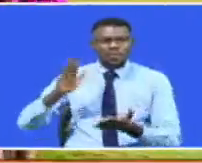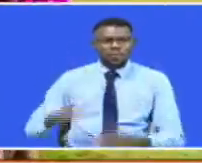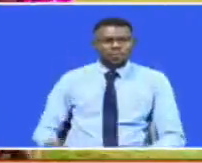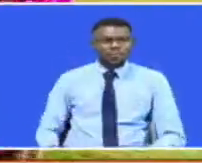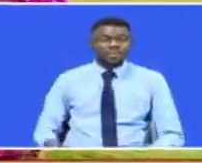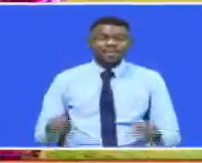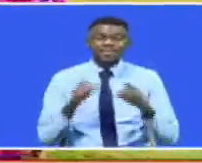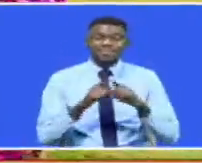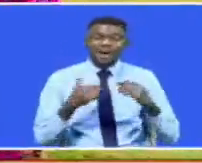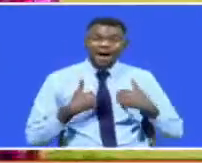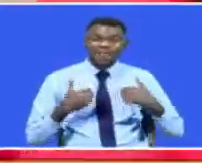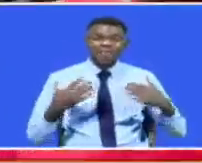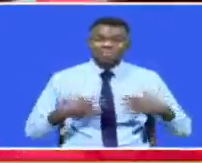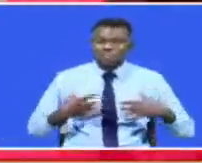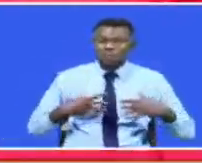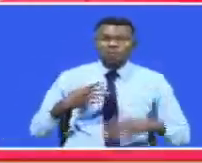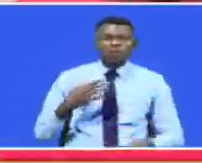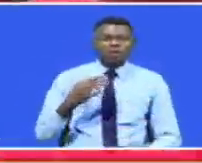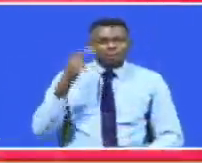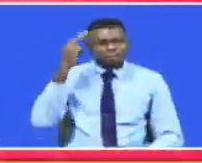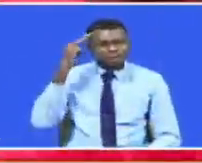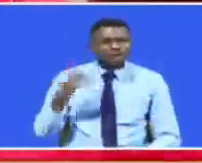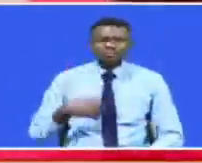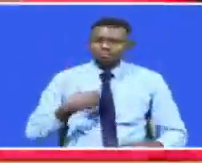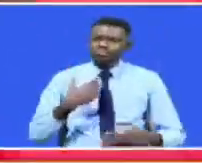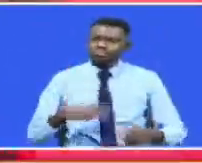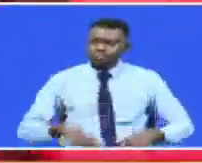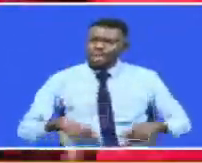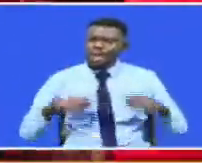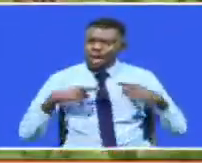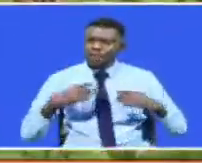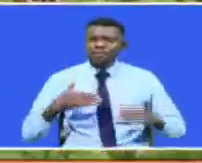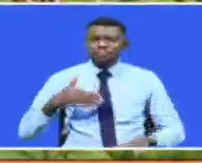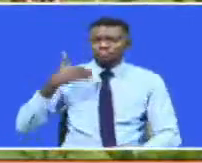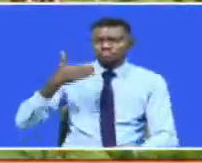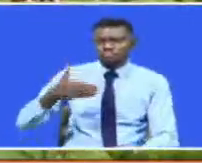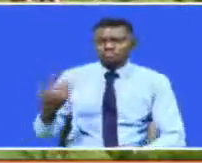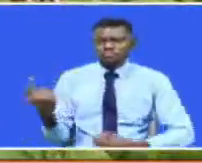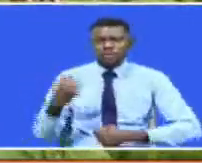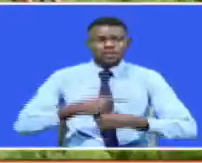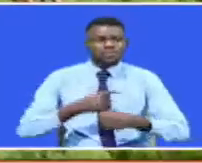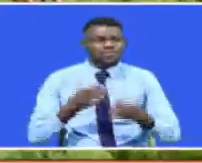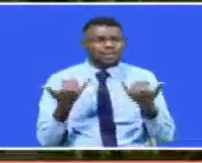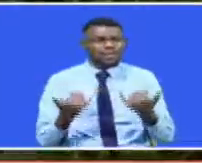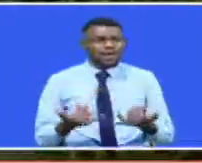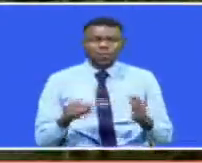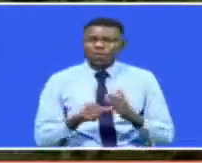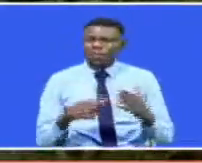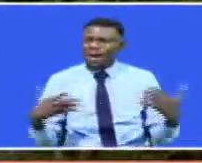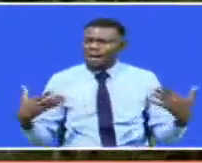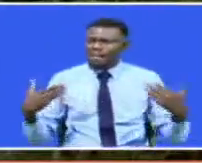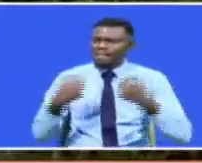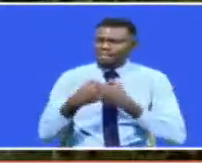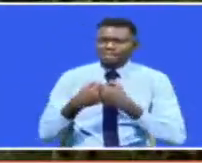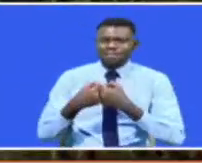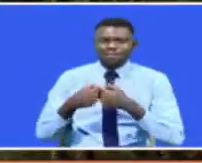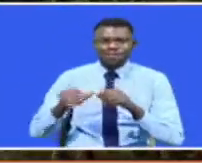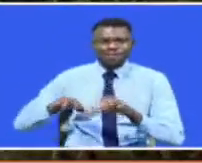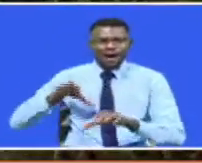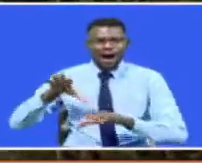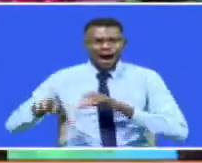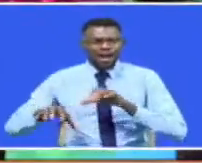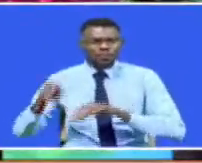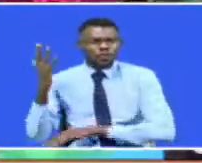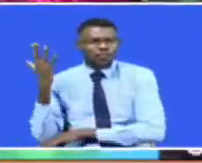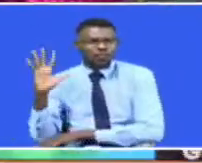pia kuna wenyeji wanaoishi na kuendeleza shughuli zao za kila siku, hali inayochangia uhasama kutokana na uwepo wa wanyama